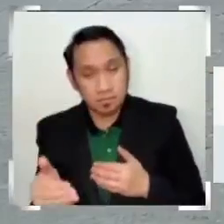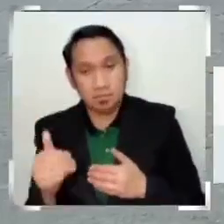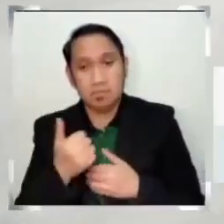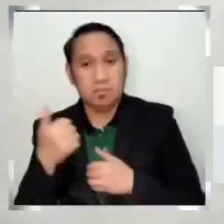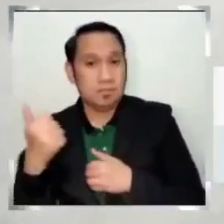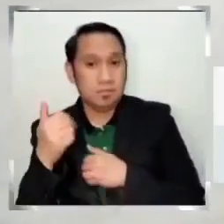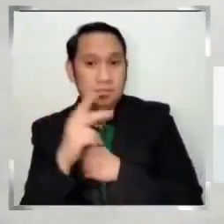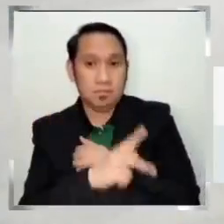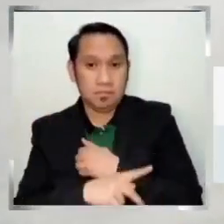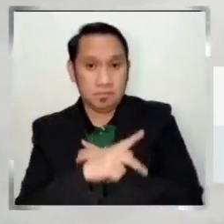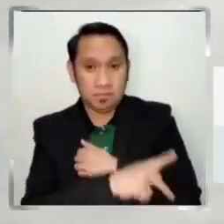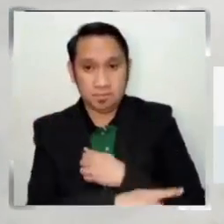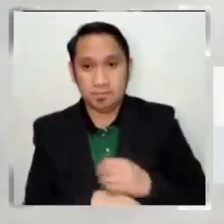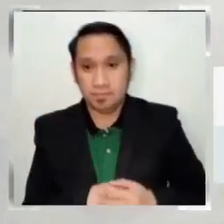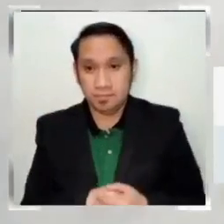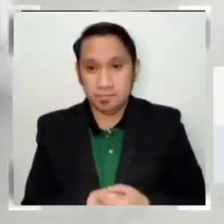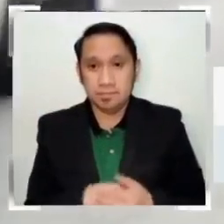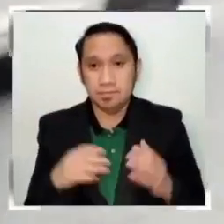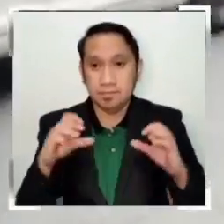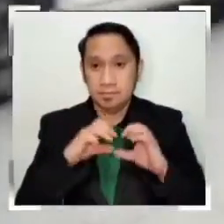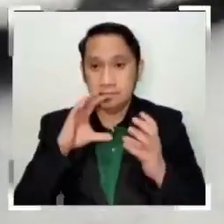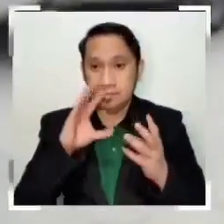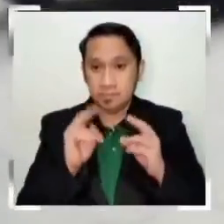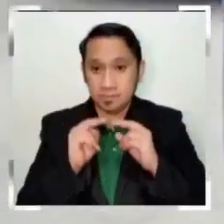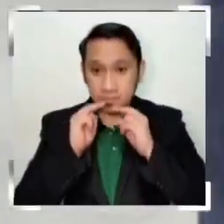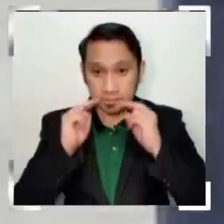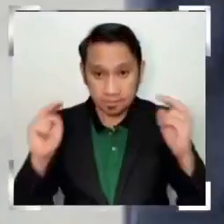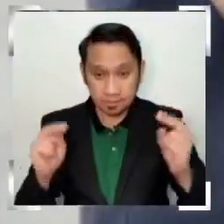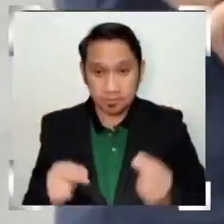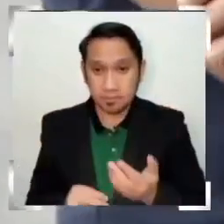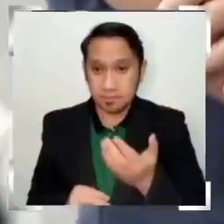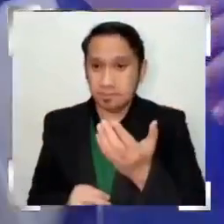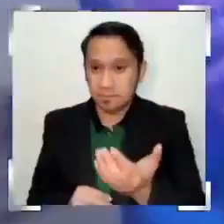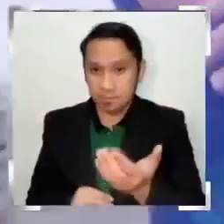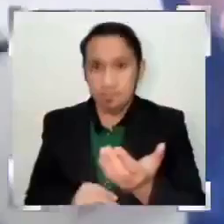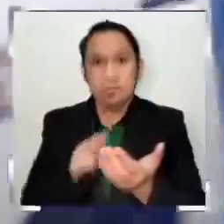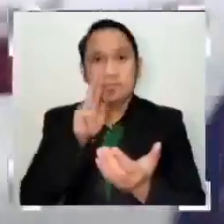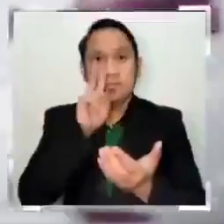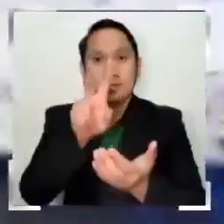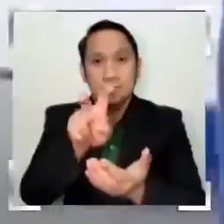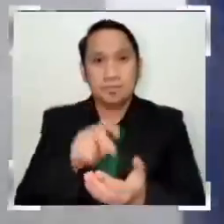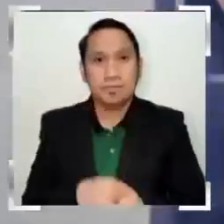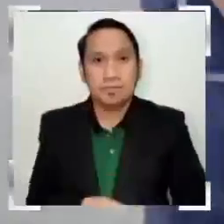probinsya. Para sa GMA Integrated News, Cedric Castillo ang inyong saksi.